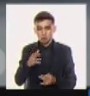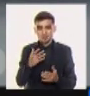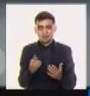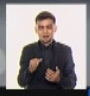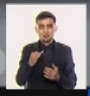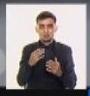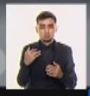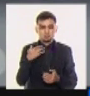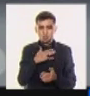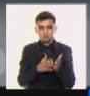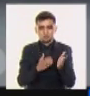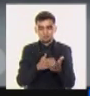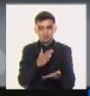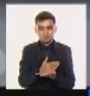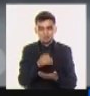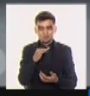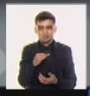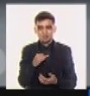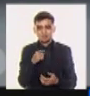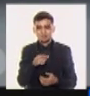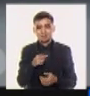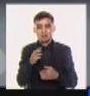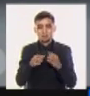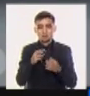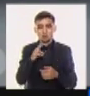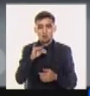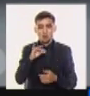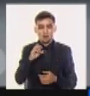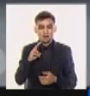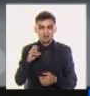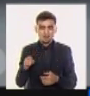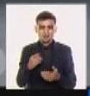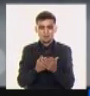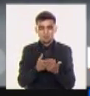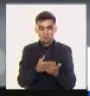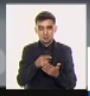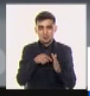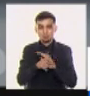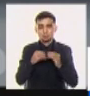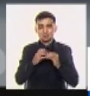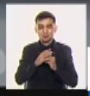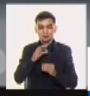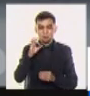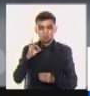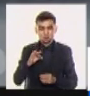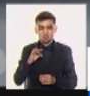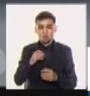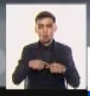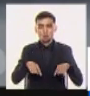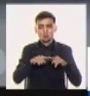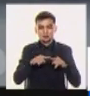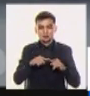которых отсутствует. Эти реанимационные койки, они 15% от общего количества, это